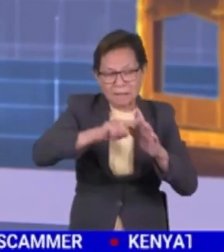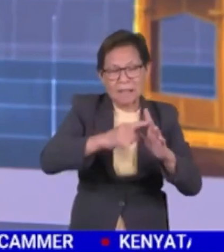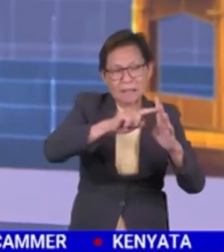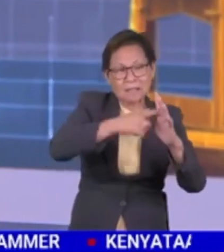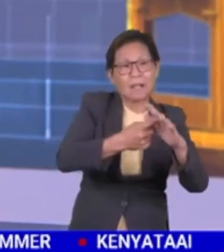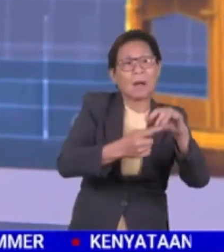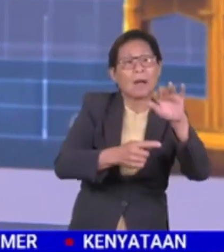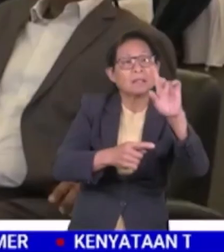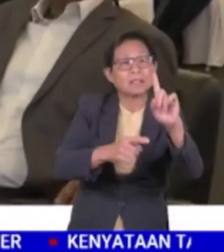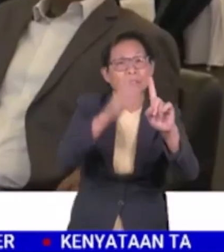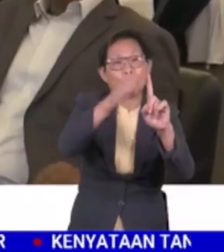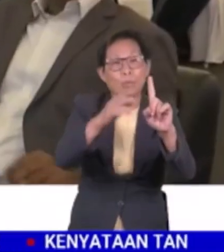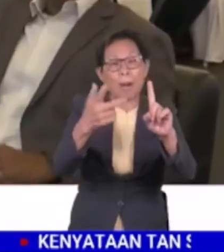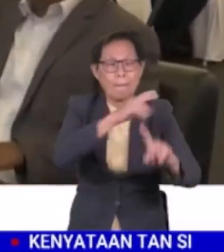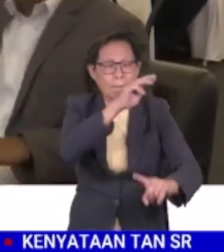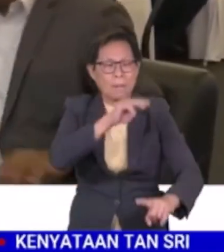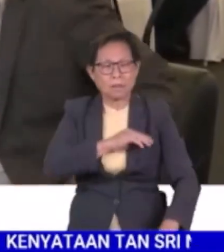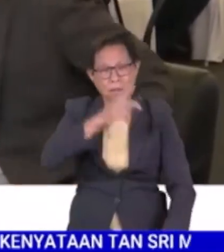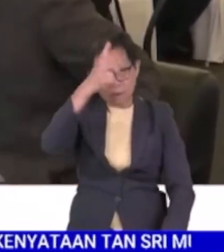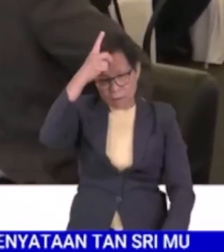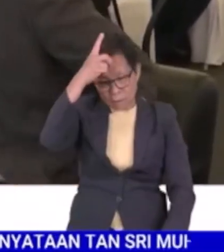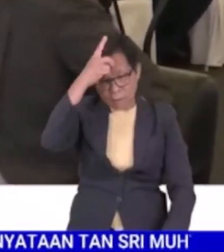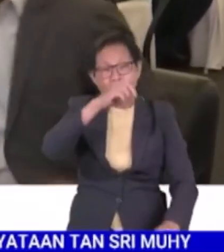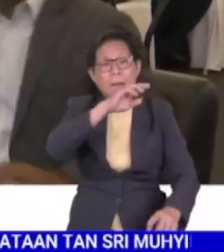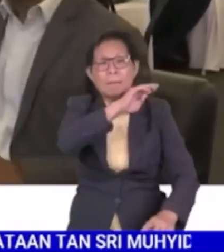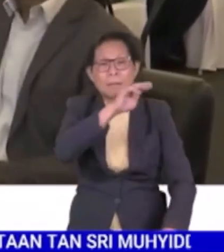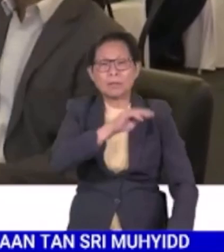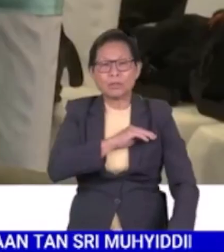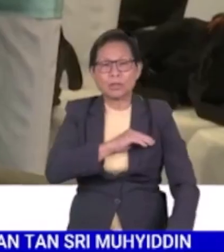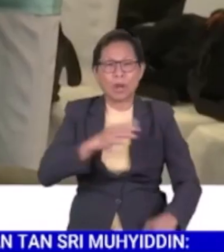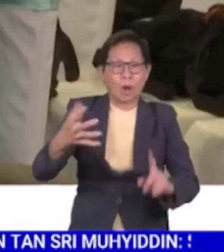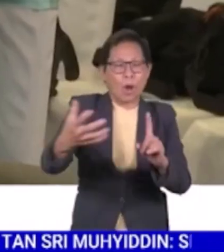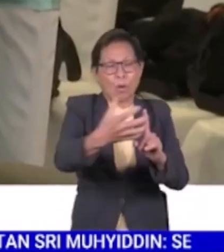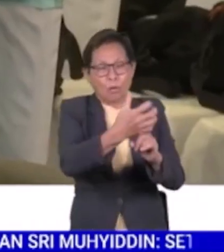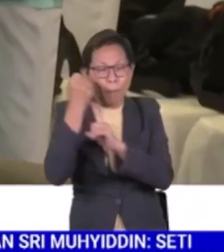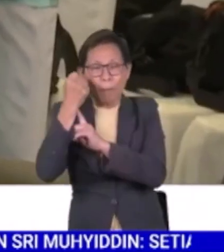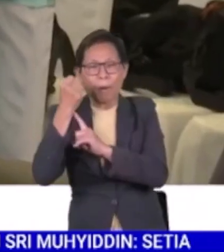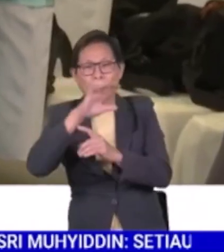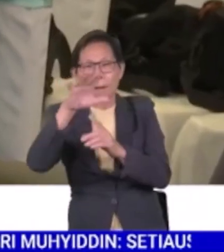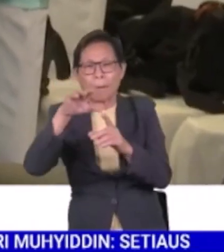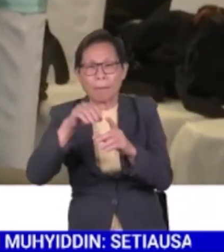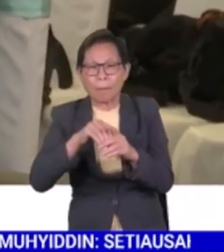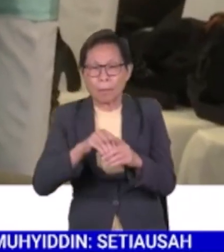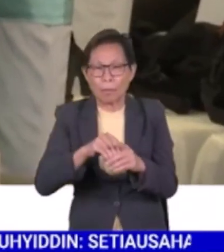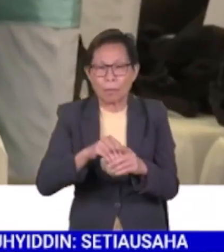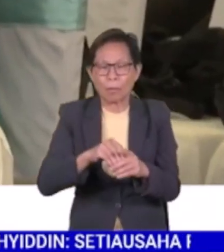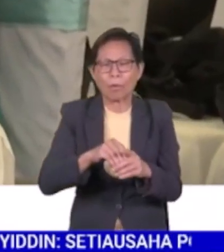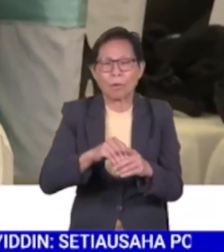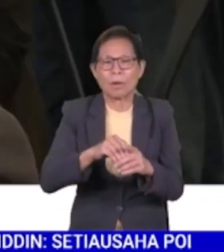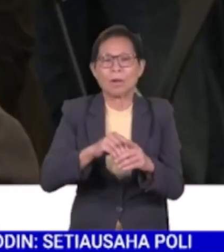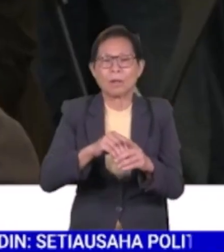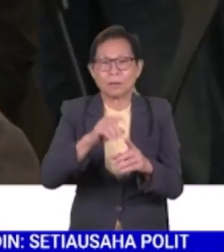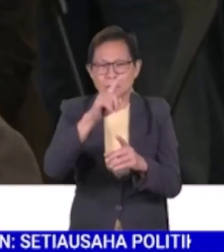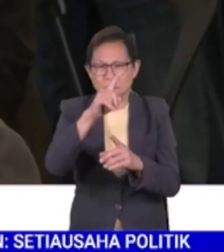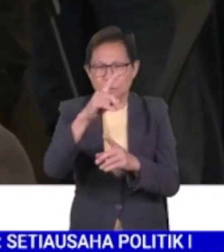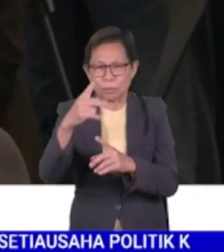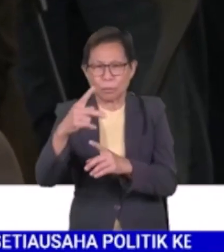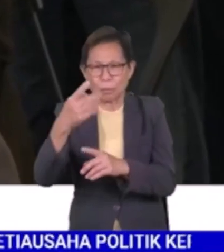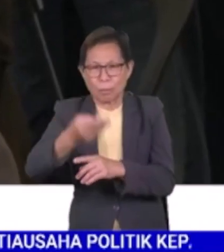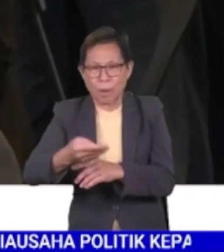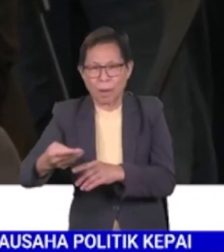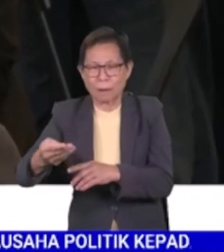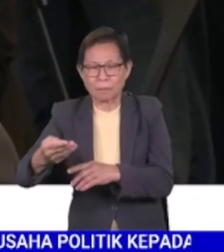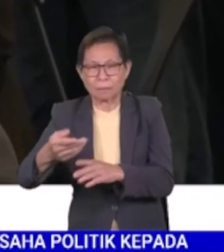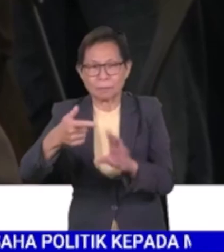lalu. Menterinya, Datuk Seri Salahuddin Ayub berkata, rampasan membabitkan lebih 400,000 liter bahan api